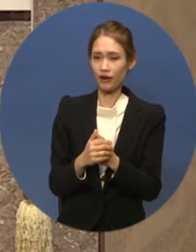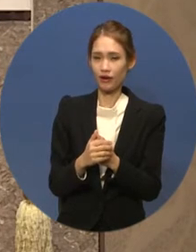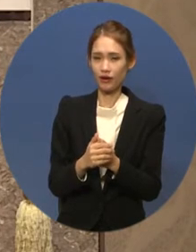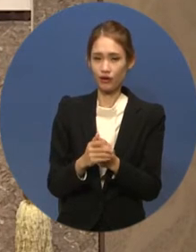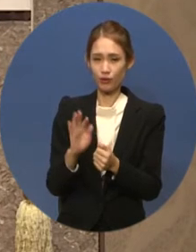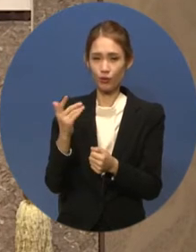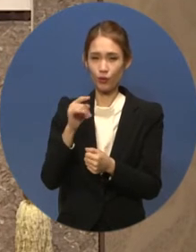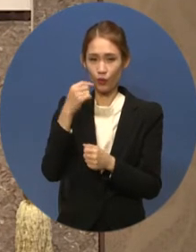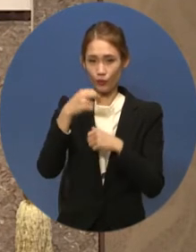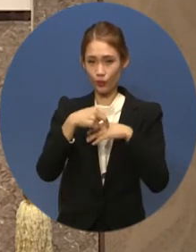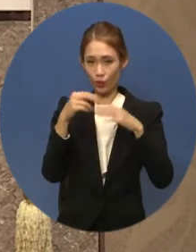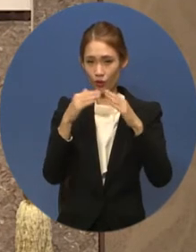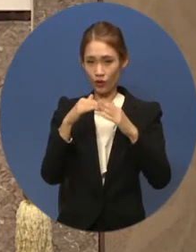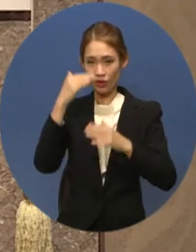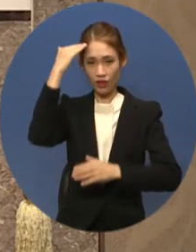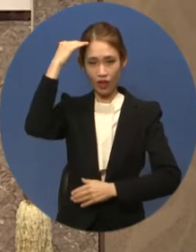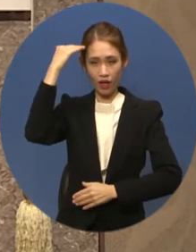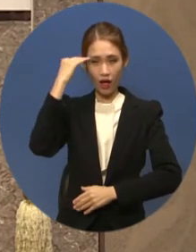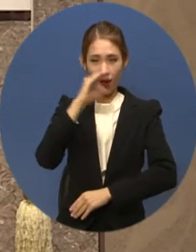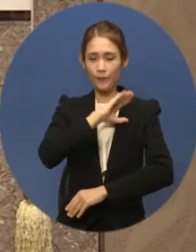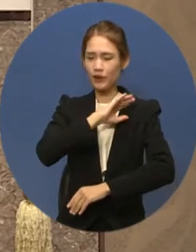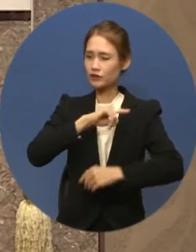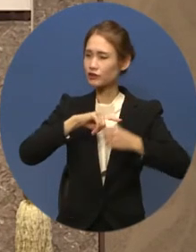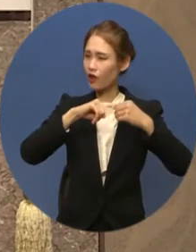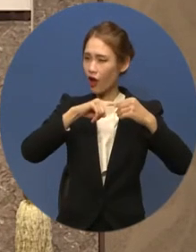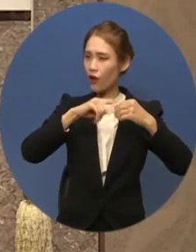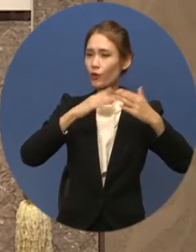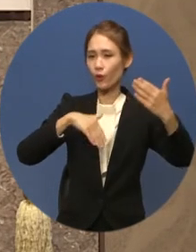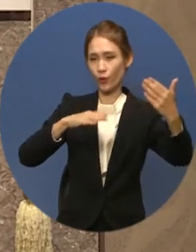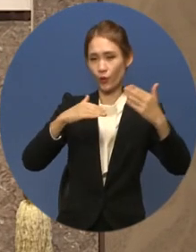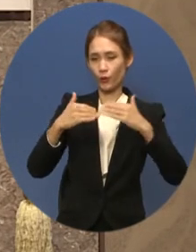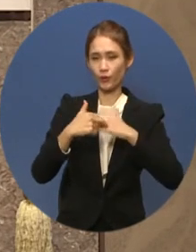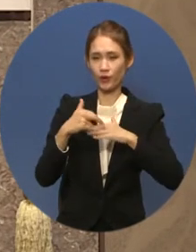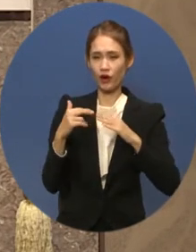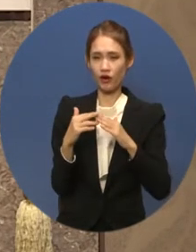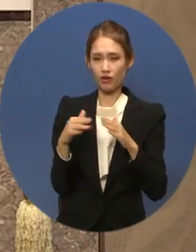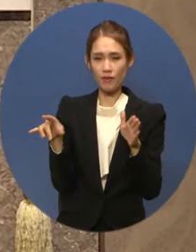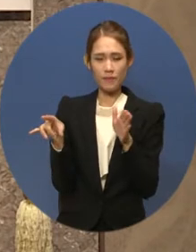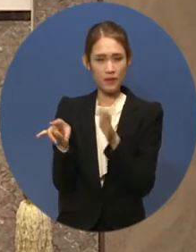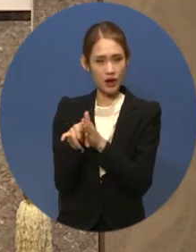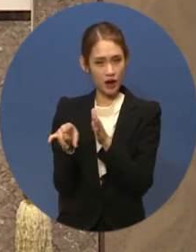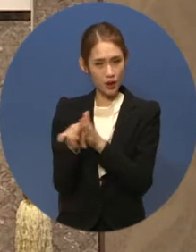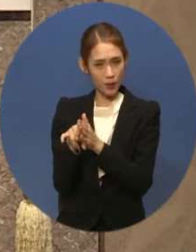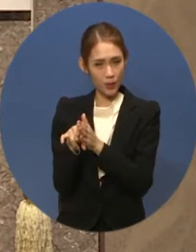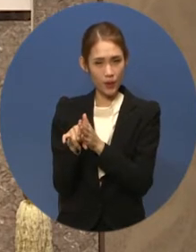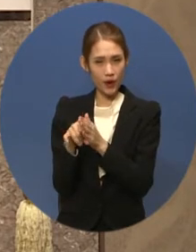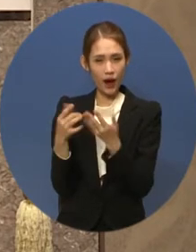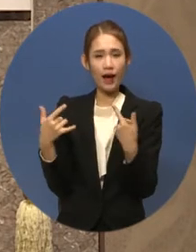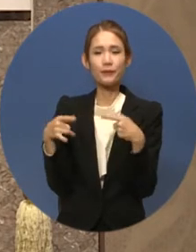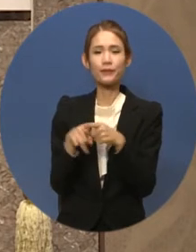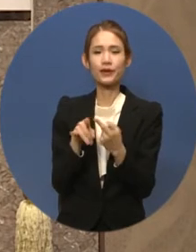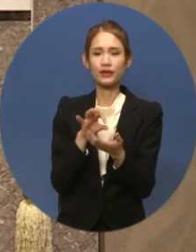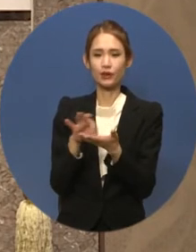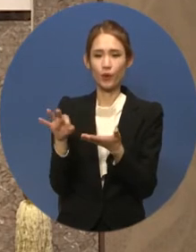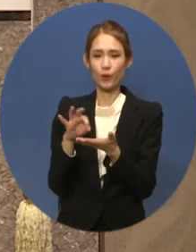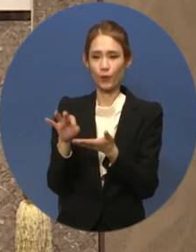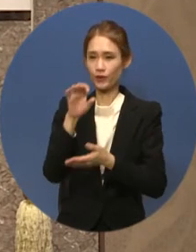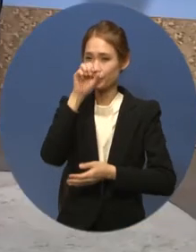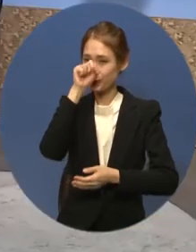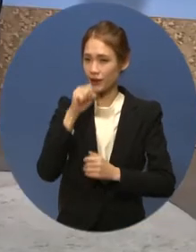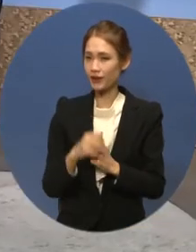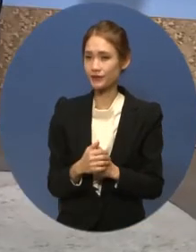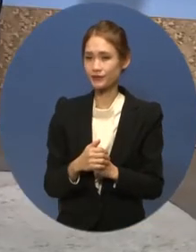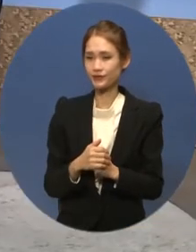병원들은 대한민국 최고의 공공병원 입니다 4 그래서 공공 병원을 믿고 심려 하시고 함께 이용하셔도 좋습니다 예